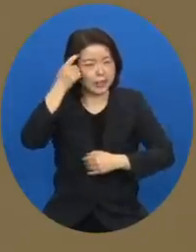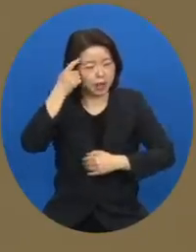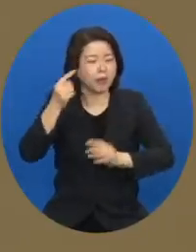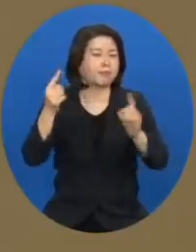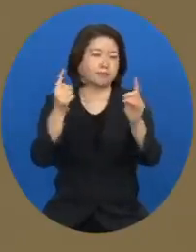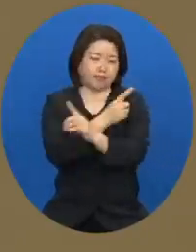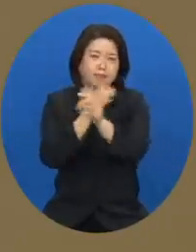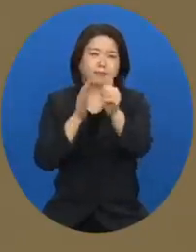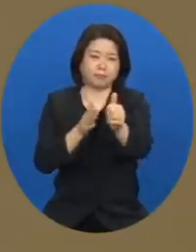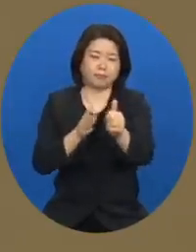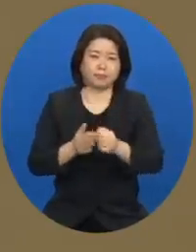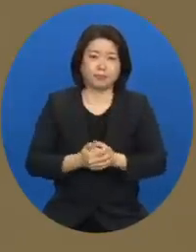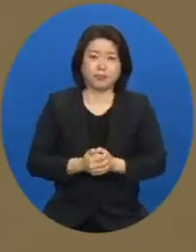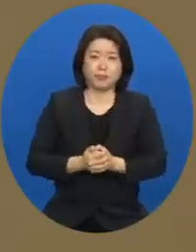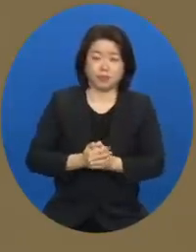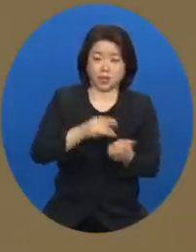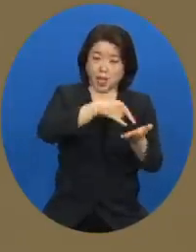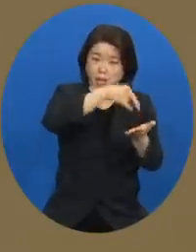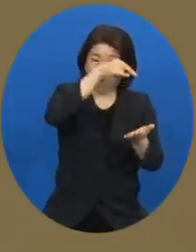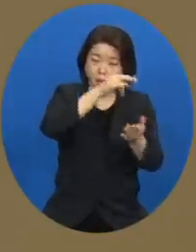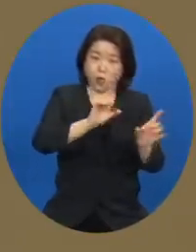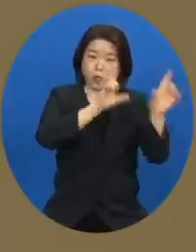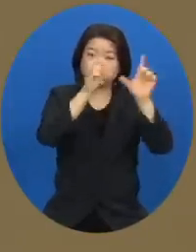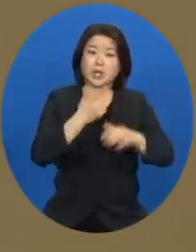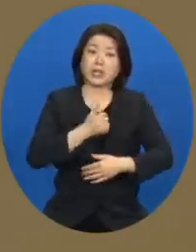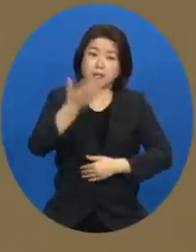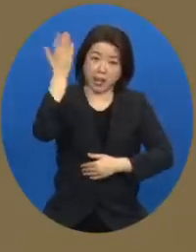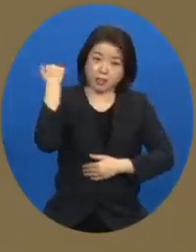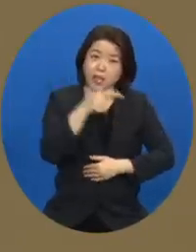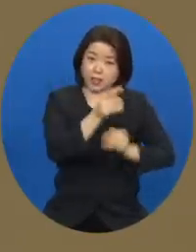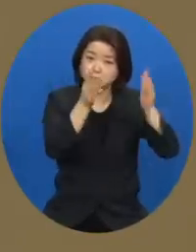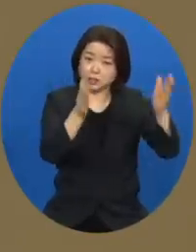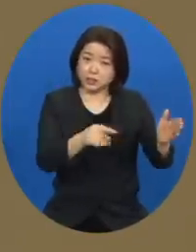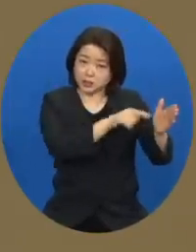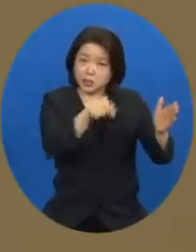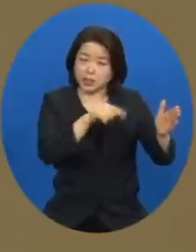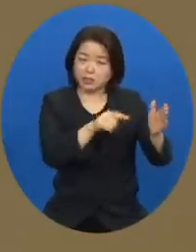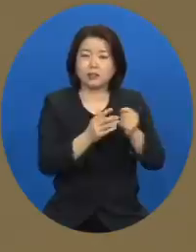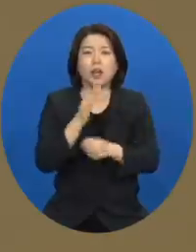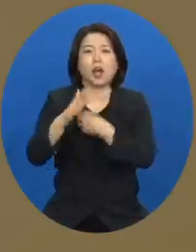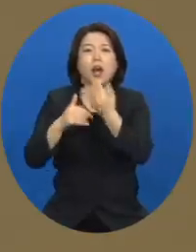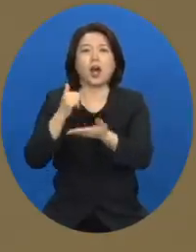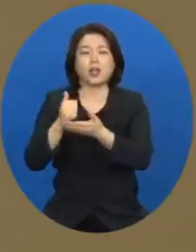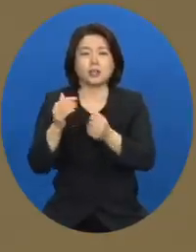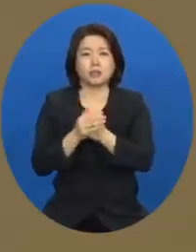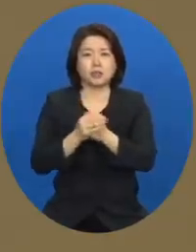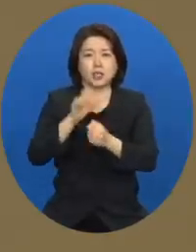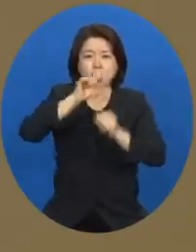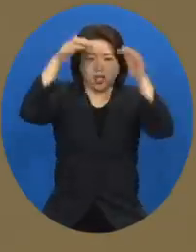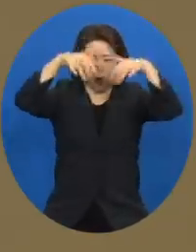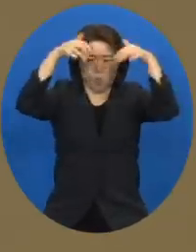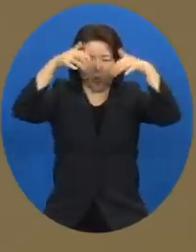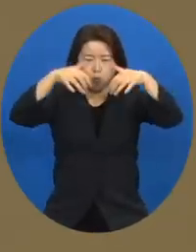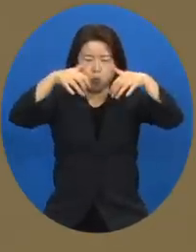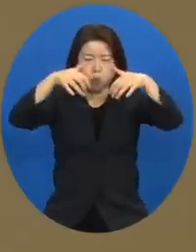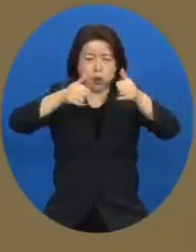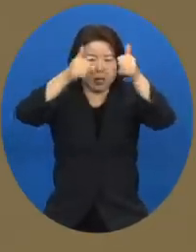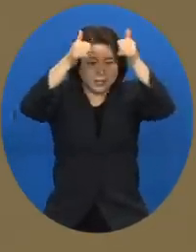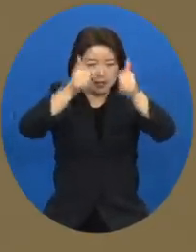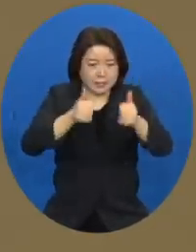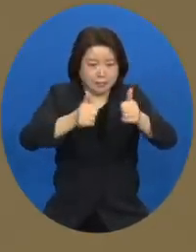됩니다. 에녹이 살았던 그 시절은 하나님이 홍수로 심판하기